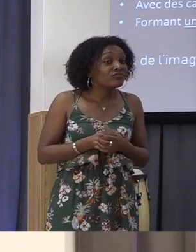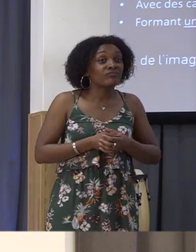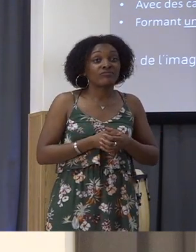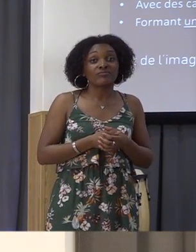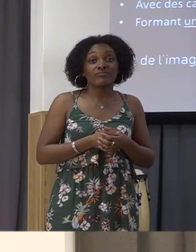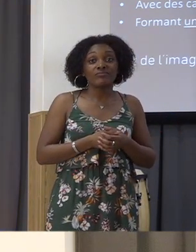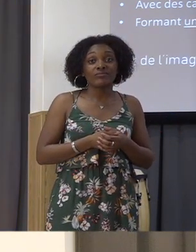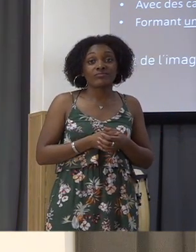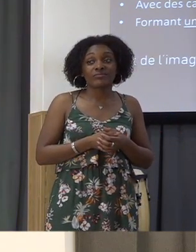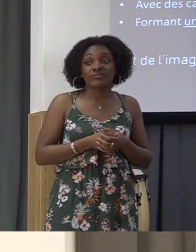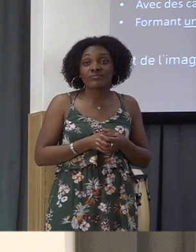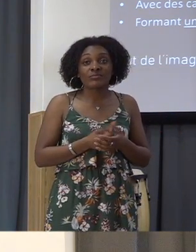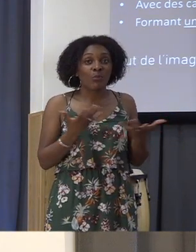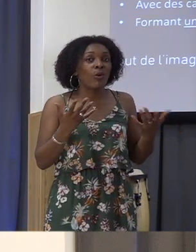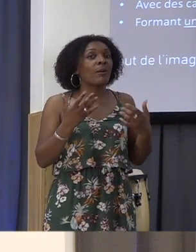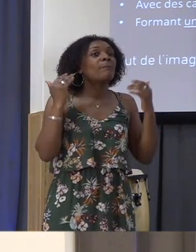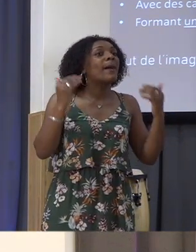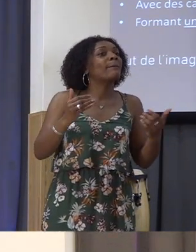Ça commence à être moins évident.